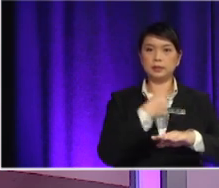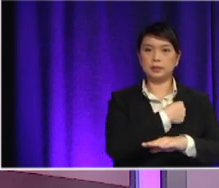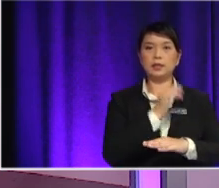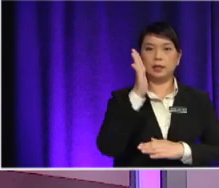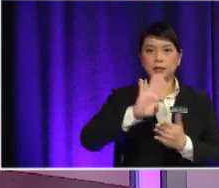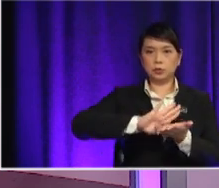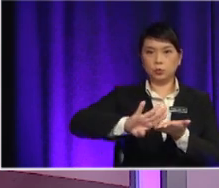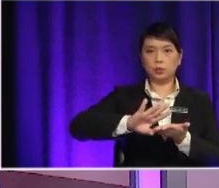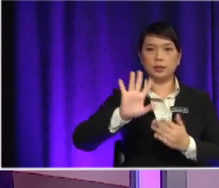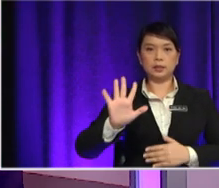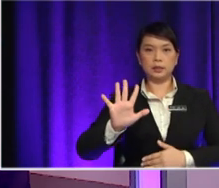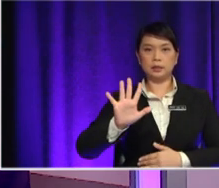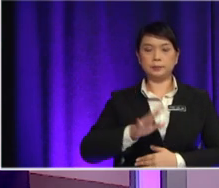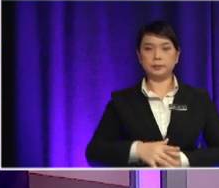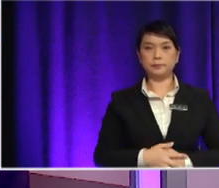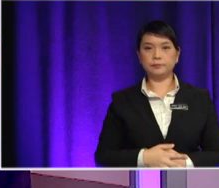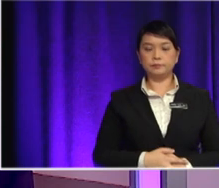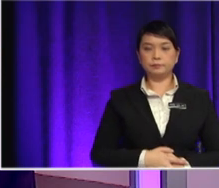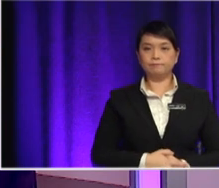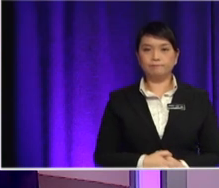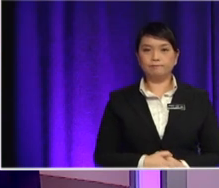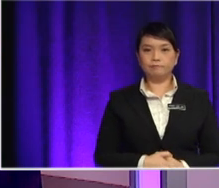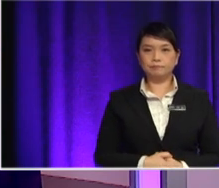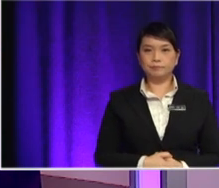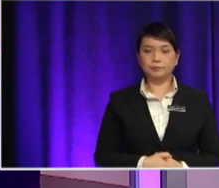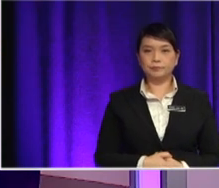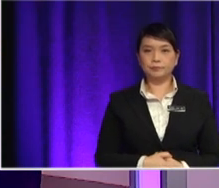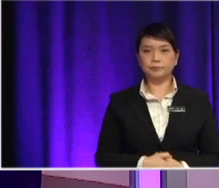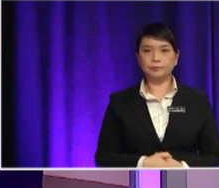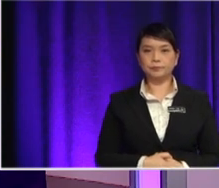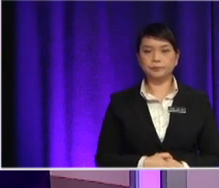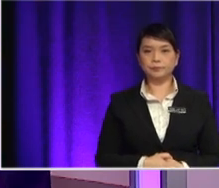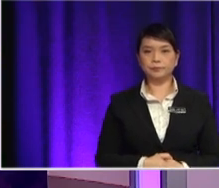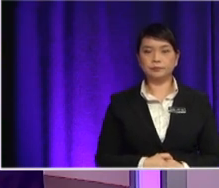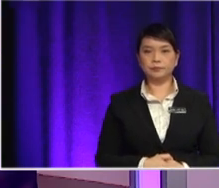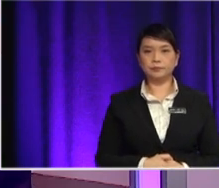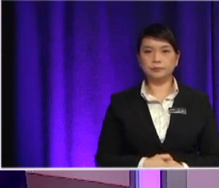5. Semakin kurang. Jadi murid akan dapat nilai